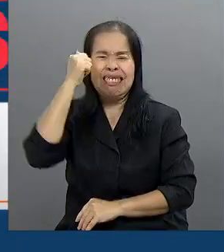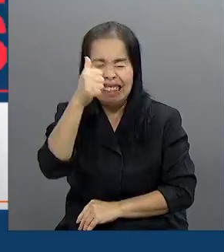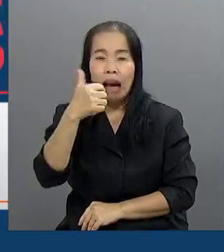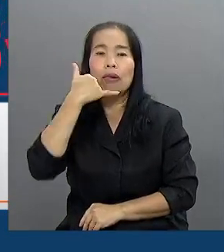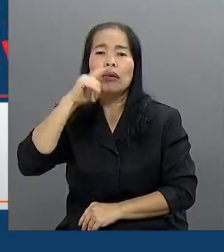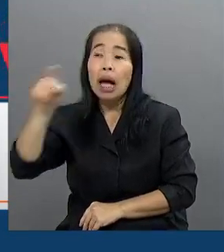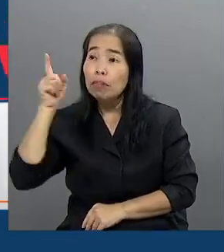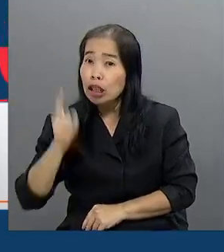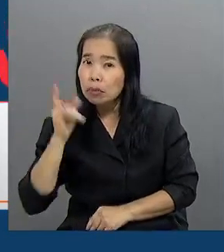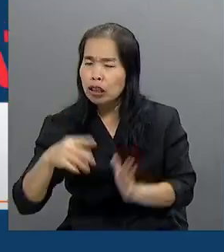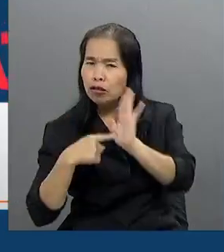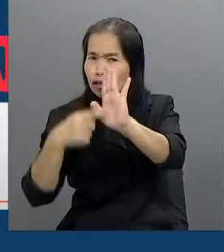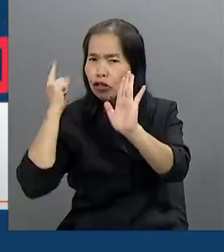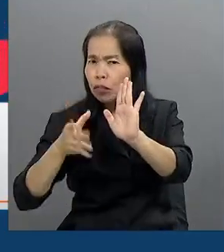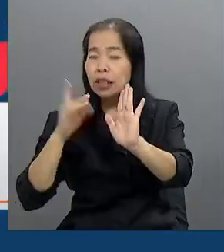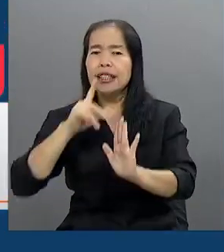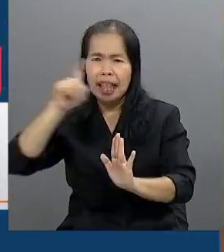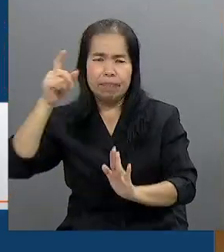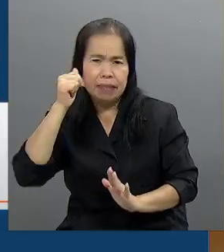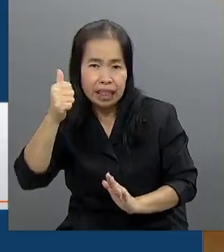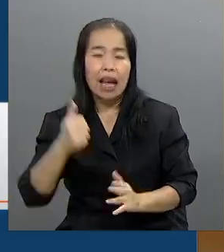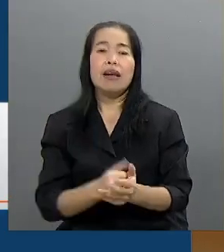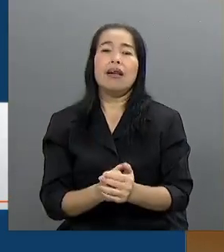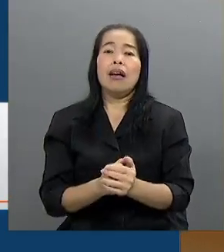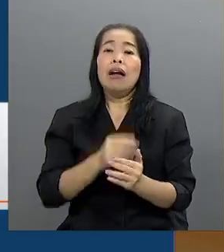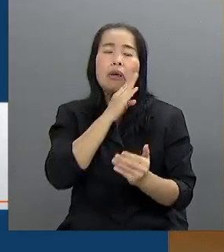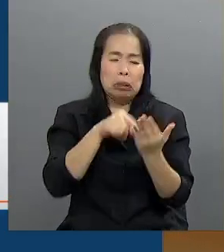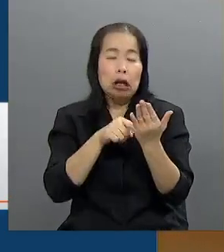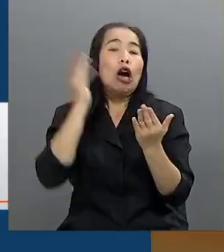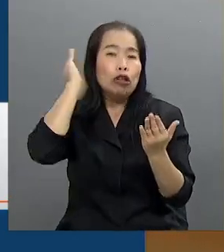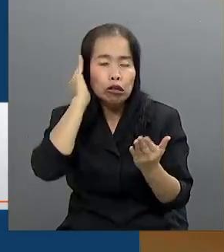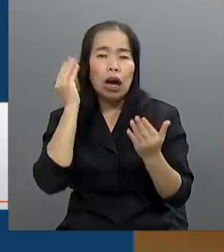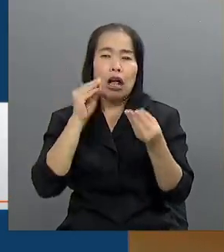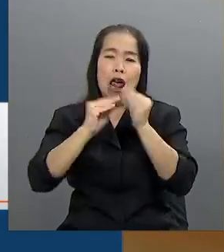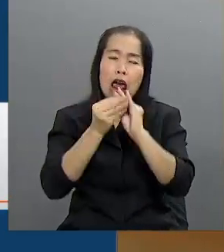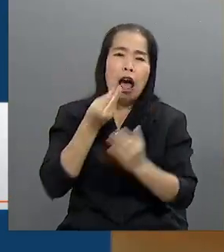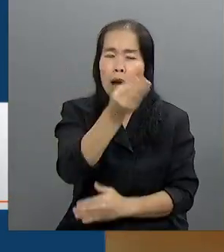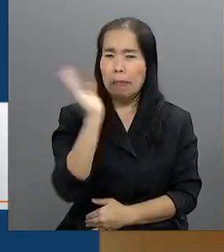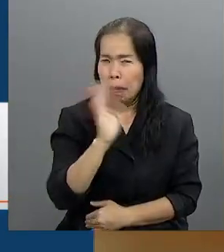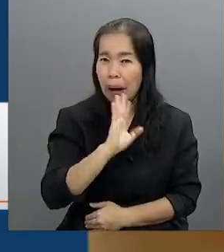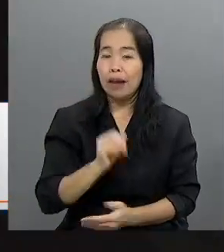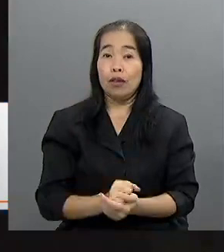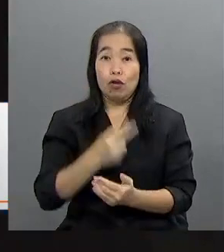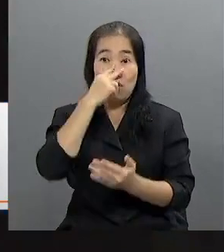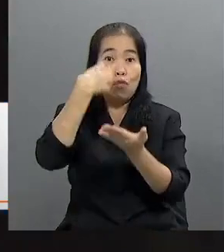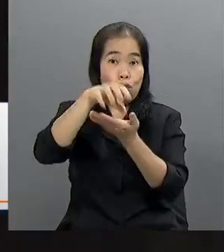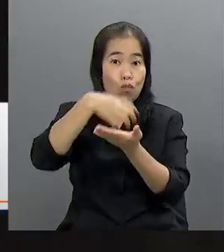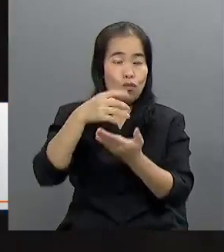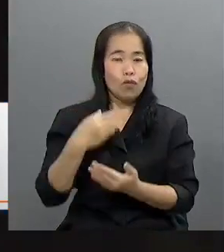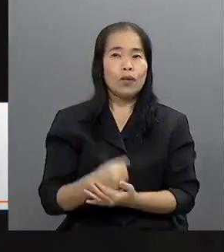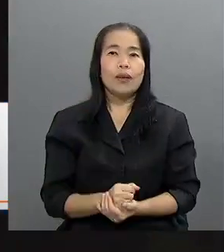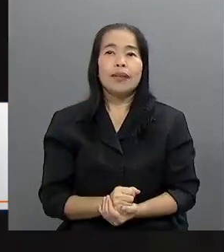ใช่ไหม ว่าจะติดไหมแล้วก็ให้ข้อมูลในเรื่องอะไรได้บ้างลองไปฟังบางช่วงบางตอนที่ทีมงานของเราโทรไปกันครับ